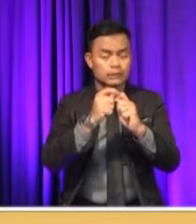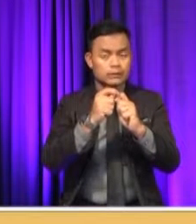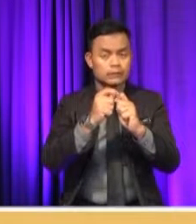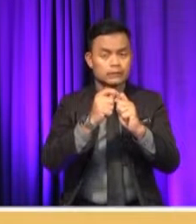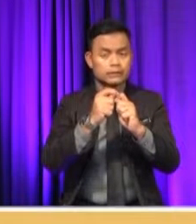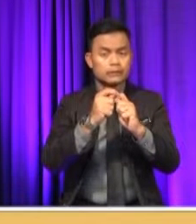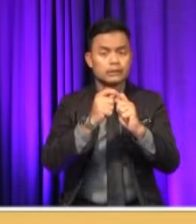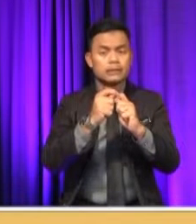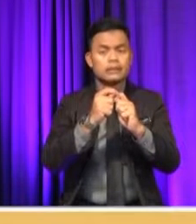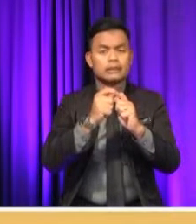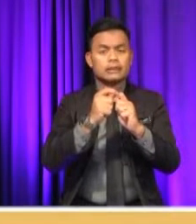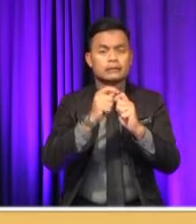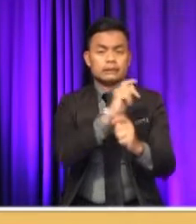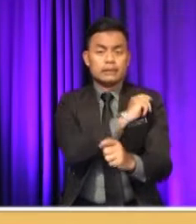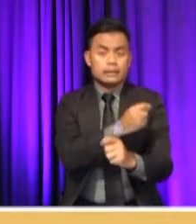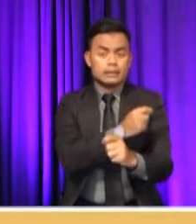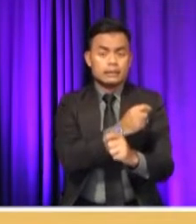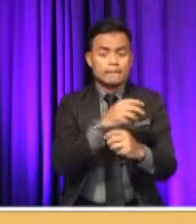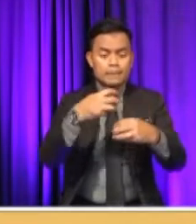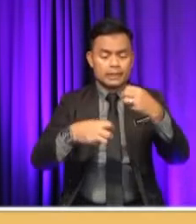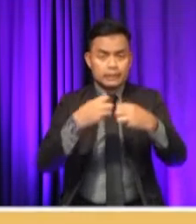elektrik. Okey.